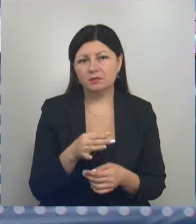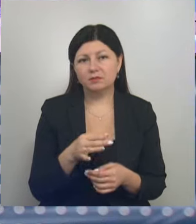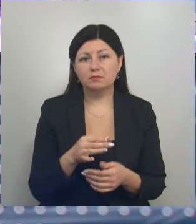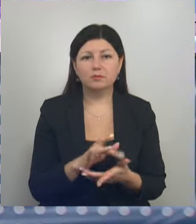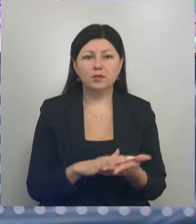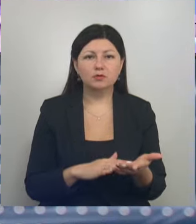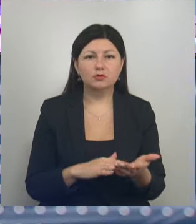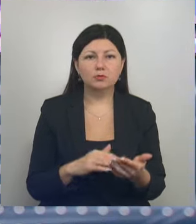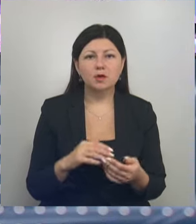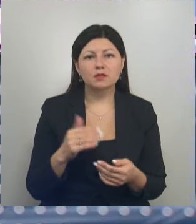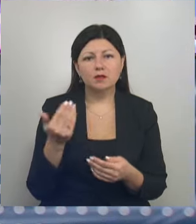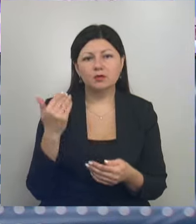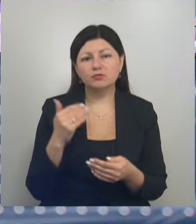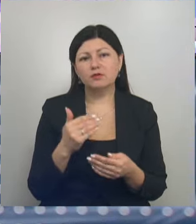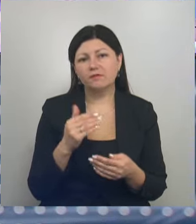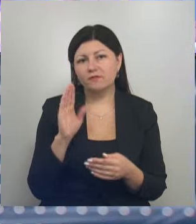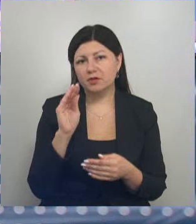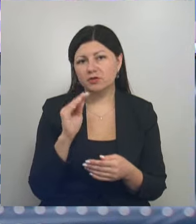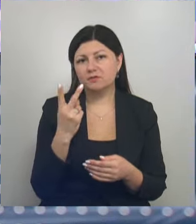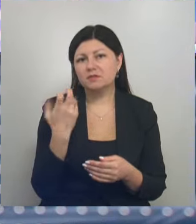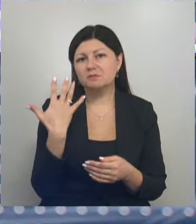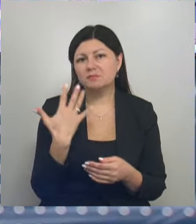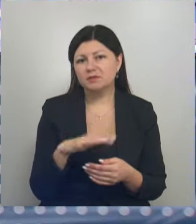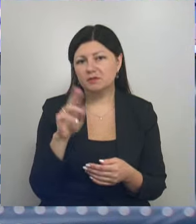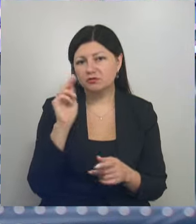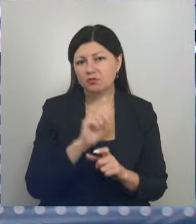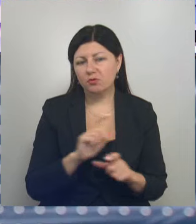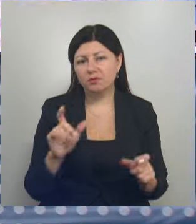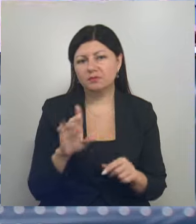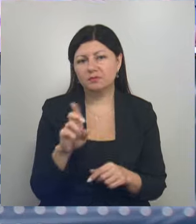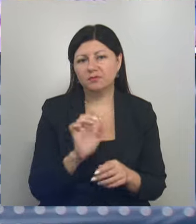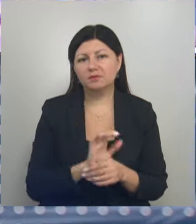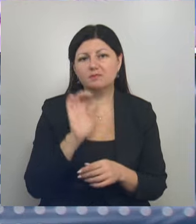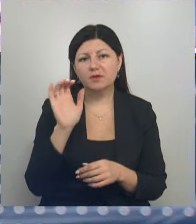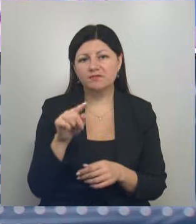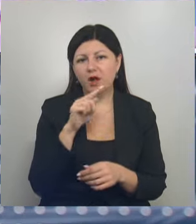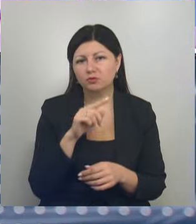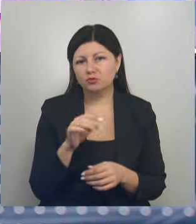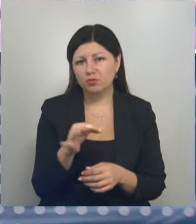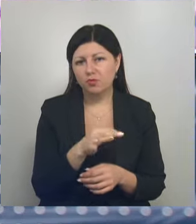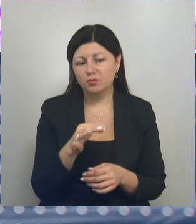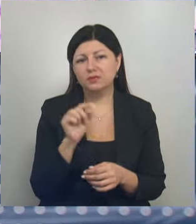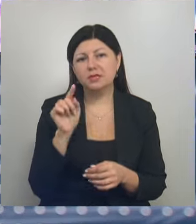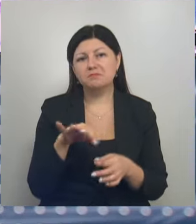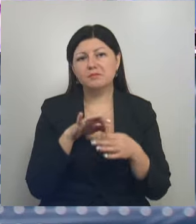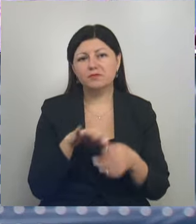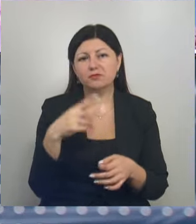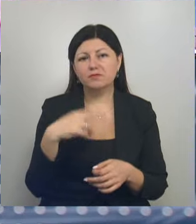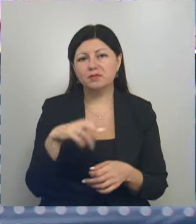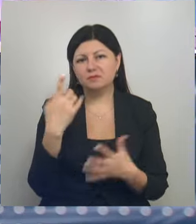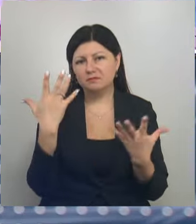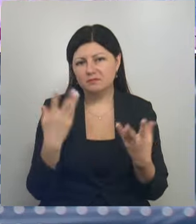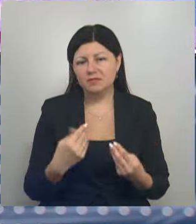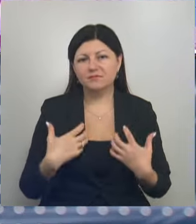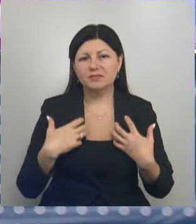Продолжим. Накануне вечером почти 250 школьников из областной столицы отправились в Калужскую область. Там они проведут 21 день